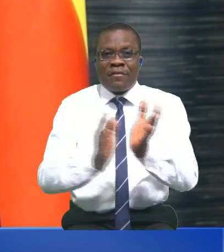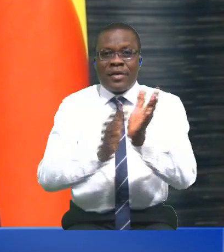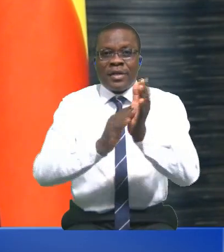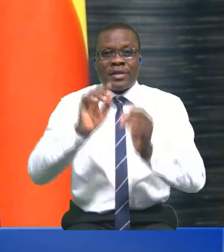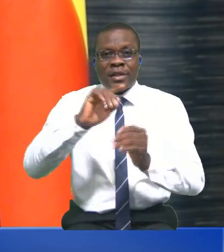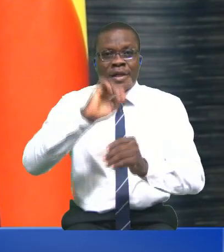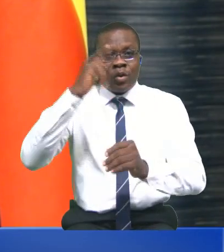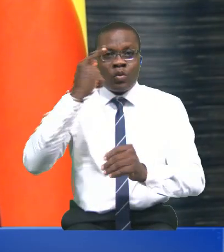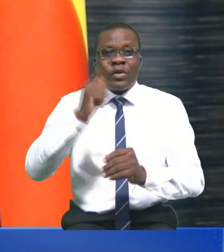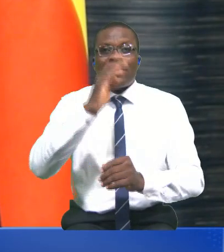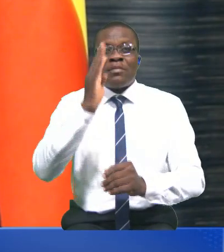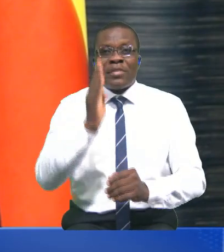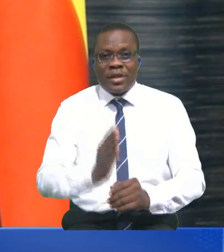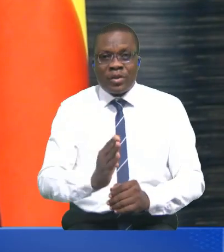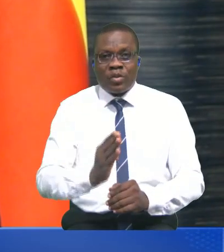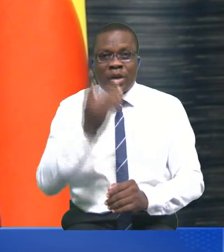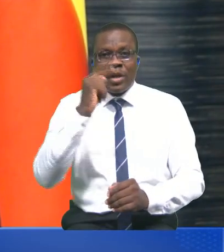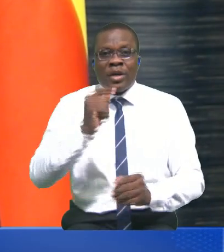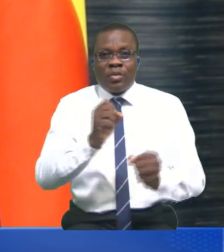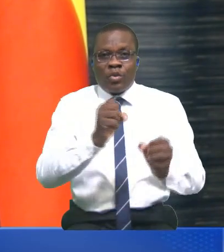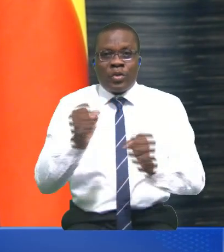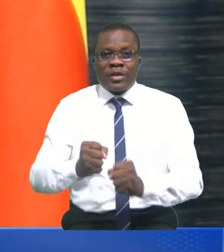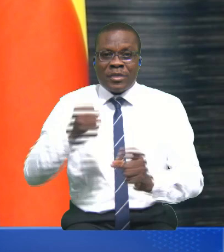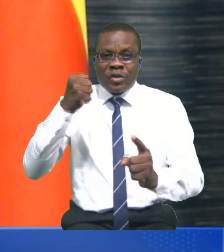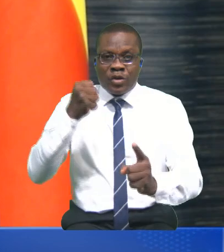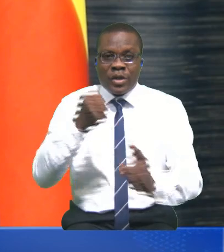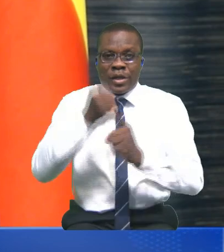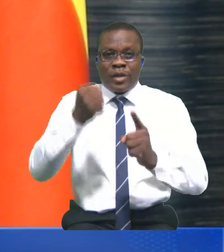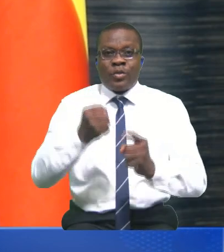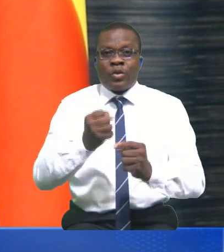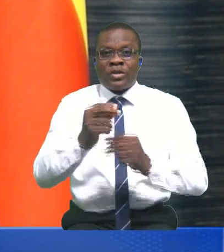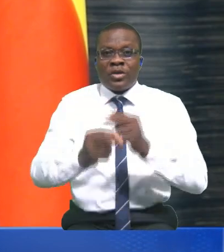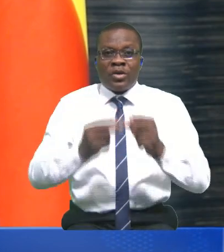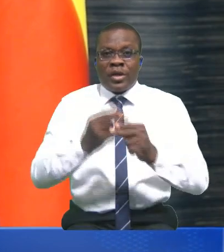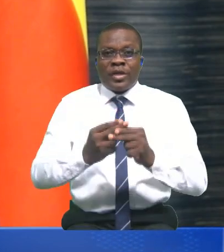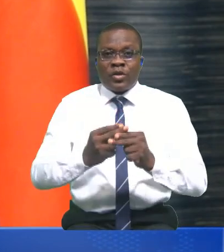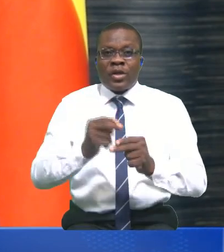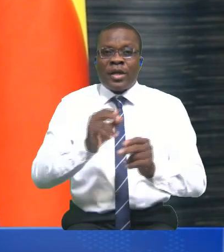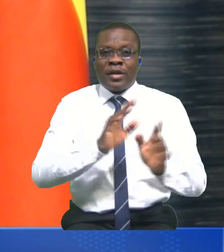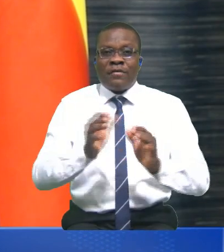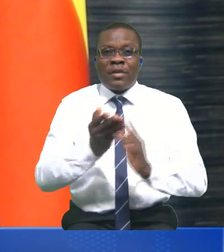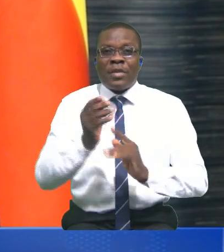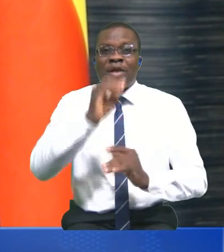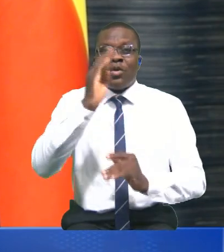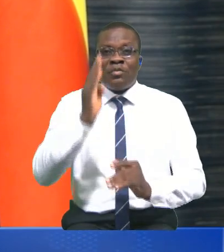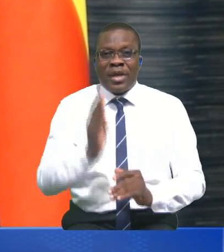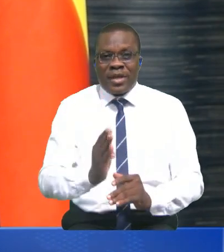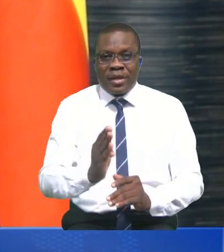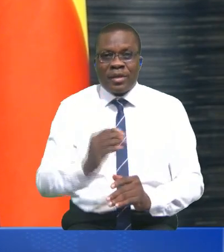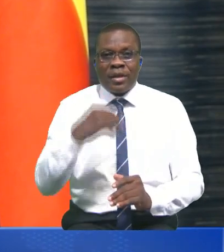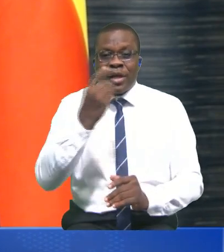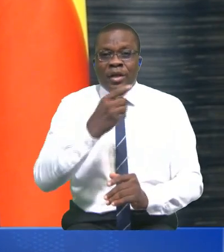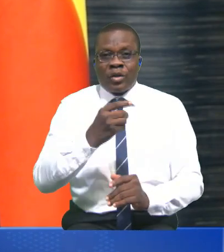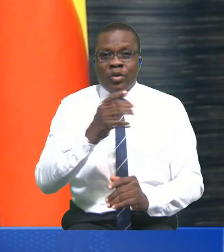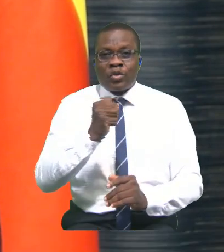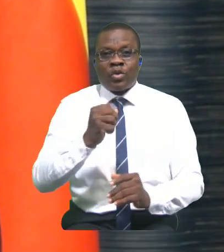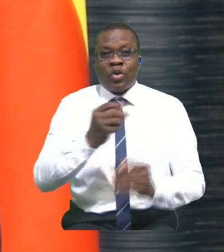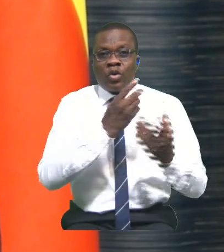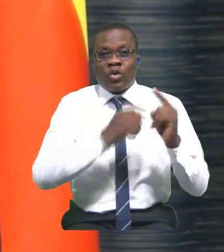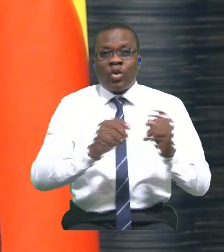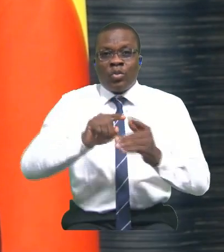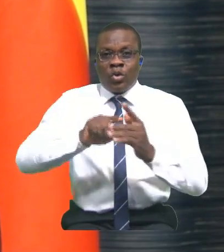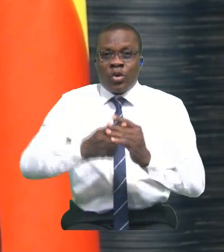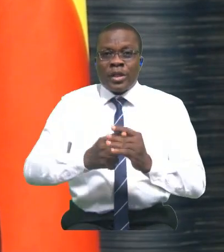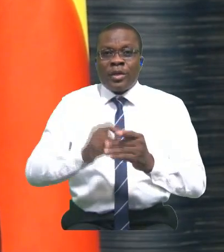béninois pour la stratégie de ripose nationale définie par le Bénin dont le depuis le début de la